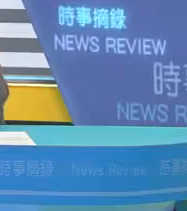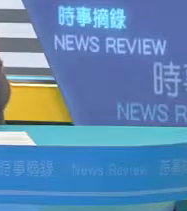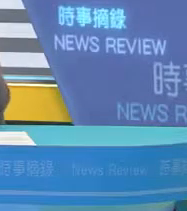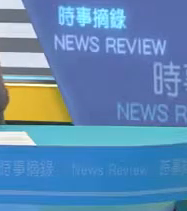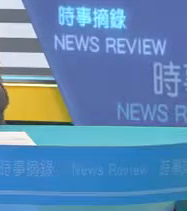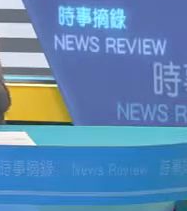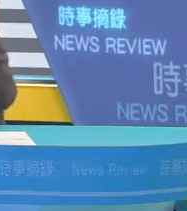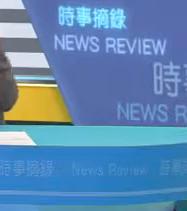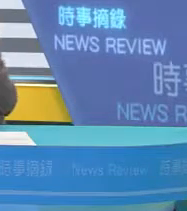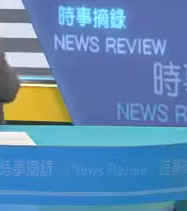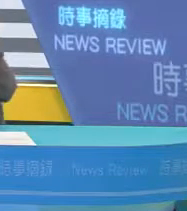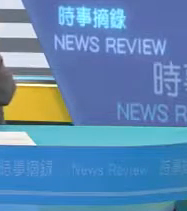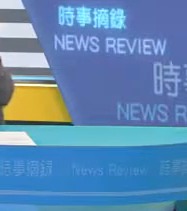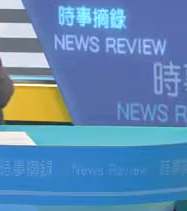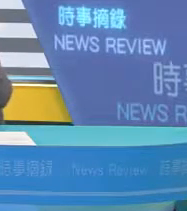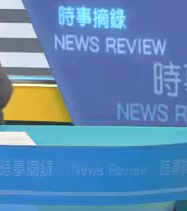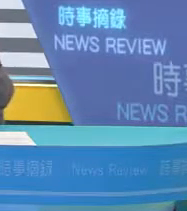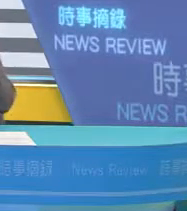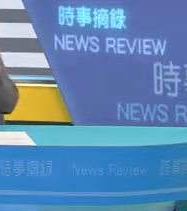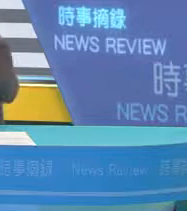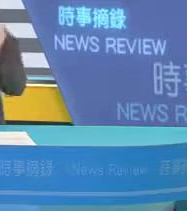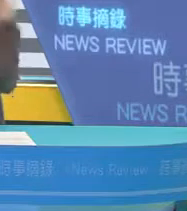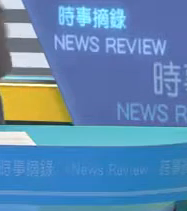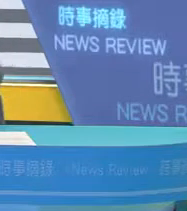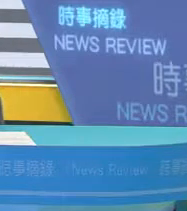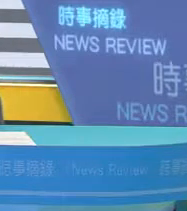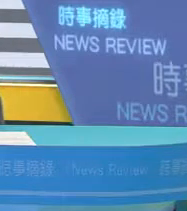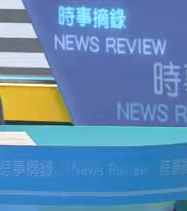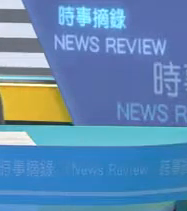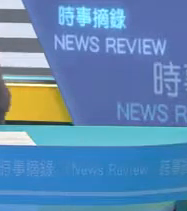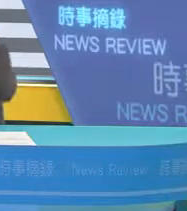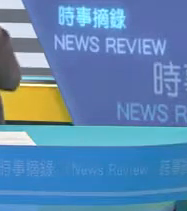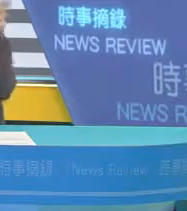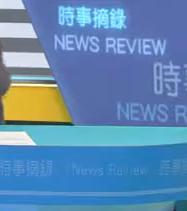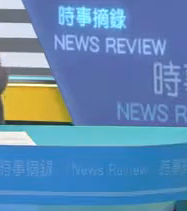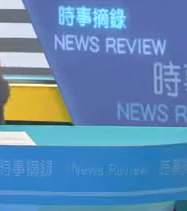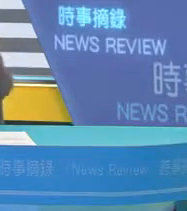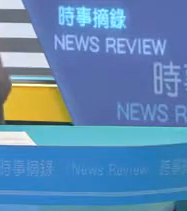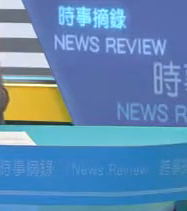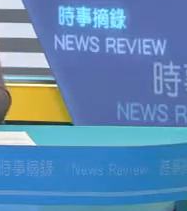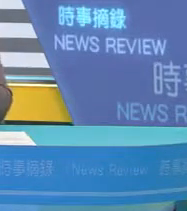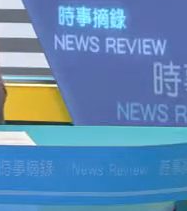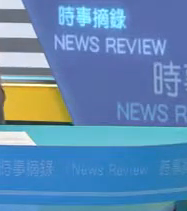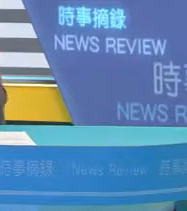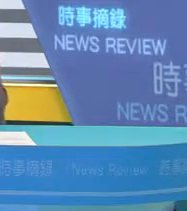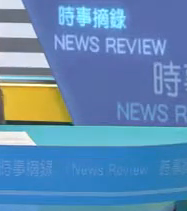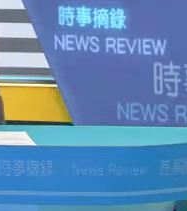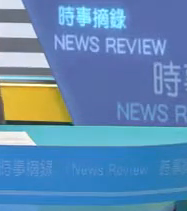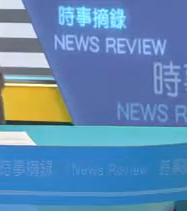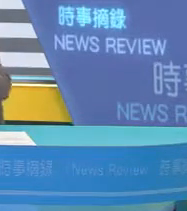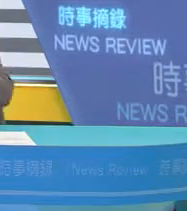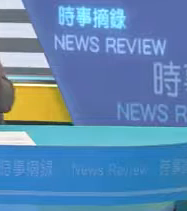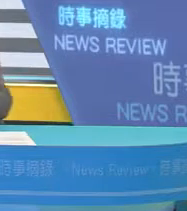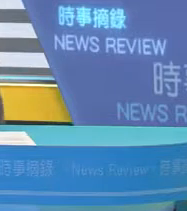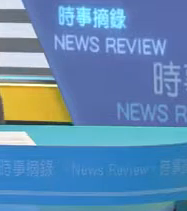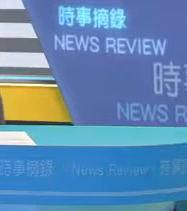山竹襲港之後，有近15,000宗冧樹報告，街道滿布倒塌嘅樹木，有義工協助清潔工清理